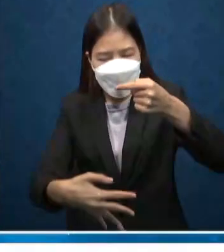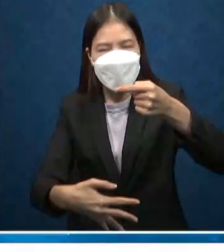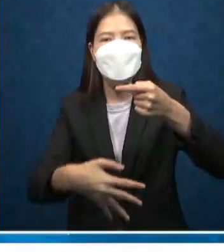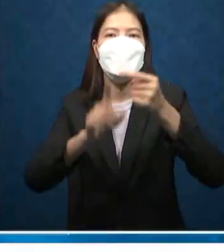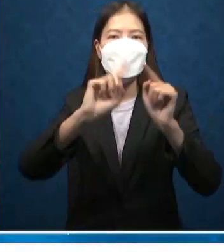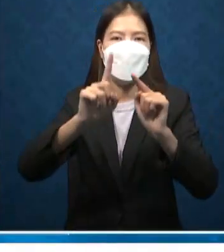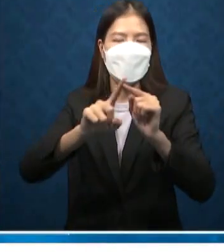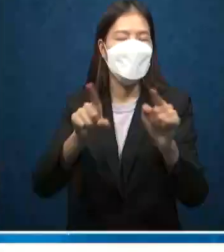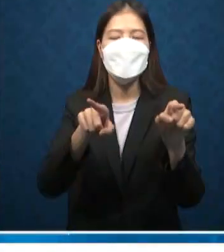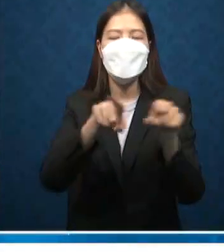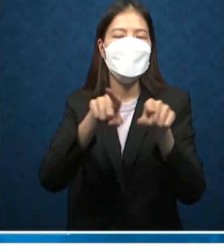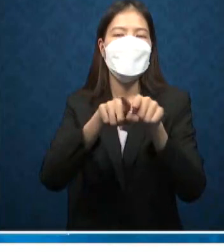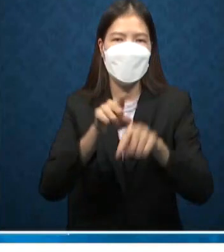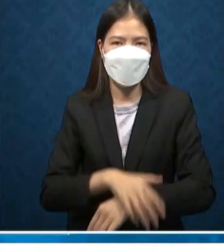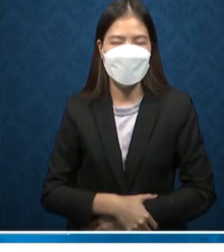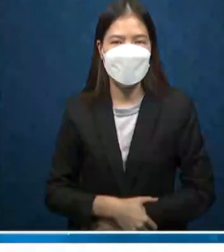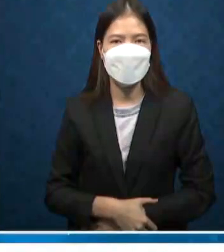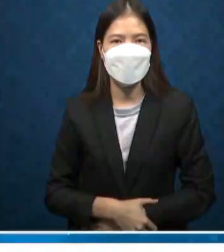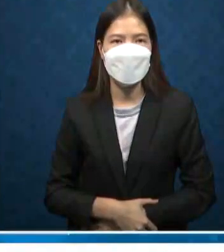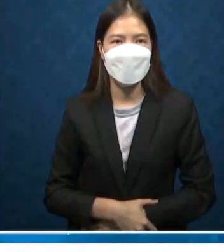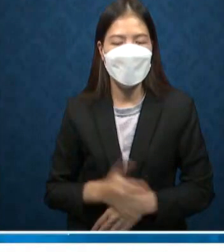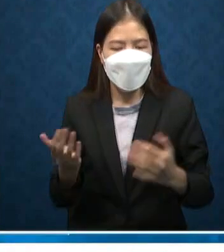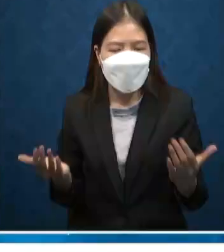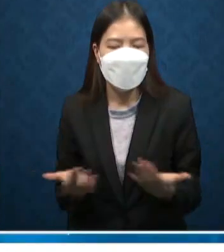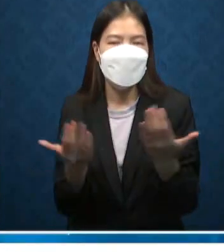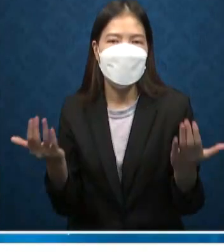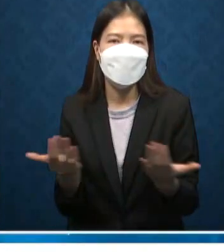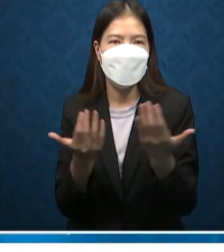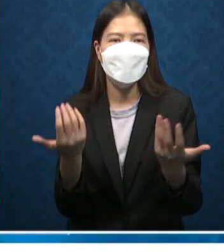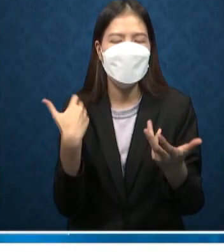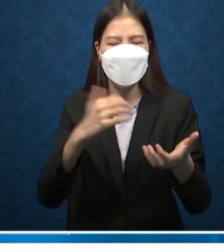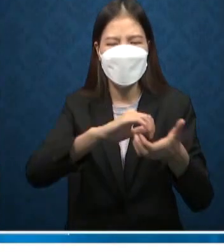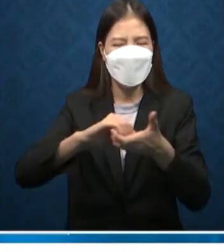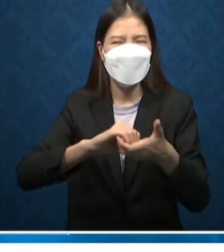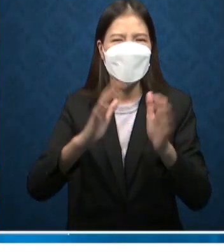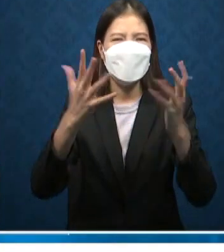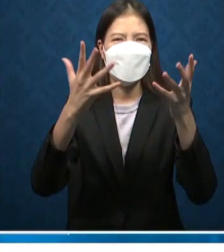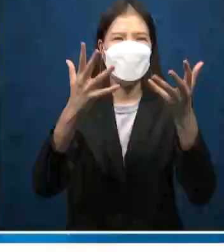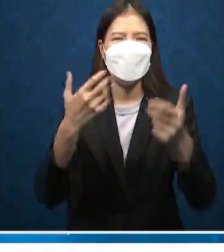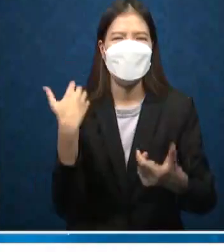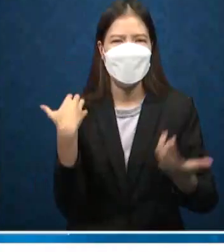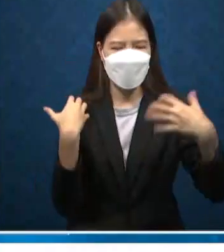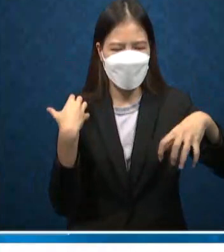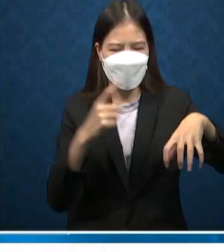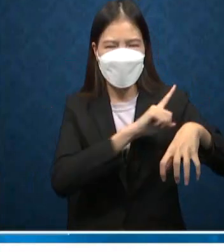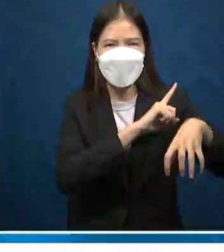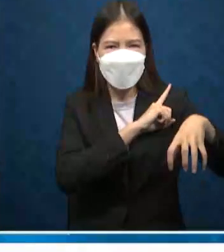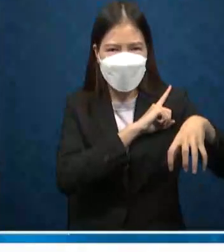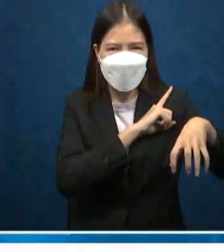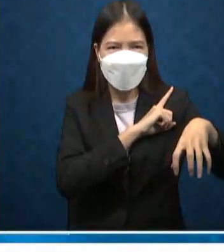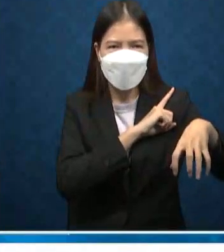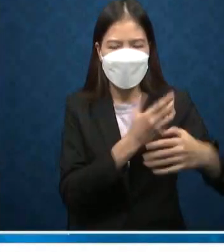แบบนี้เช่นเดียวกันคือขาดการประสานงานกันนะครับก็คือหน่วยงานที่ได้รับงบประมาณ